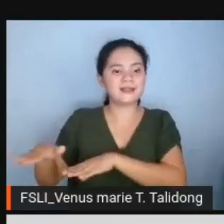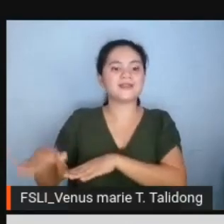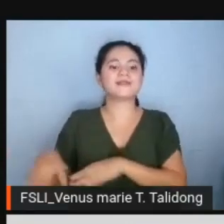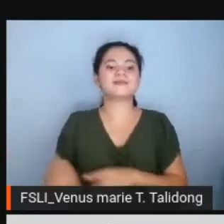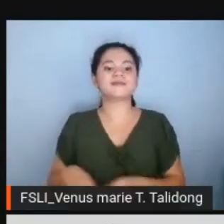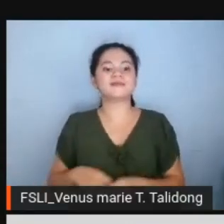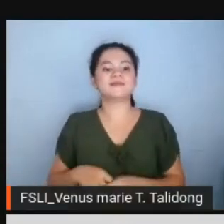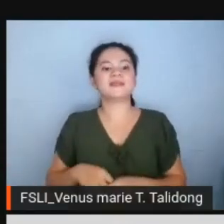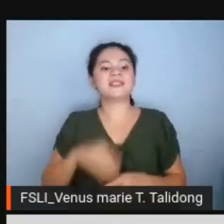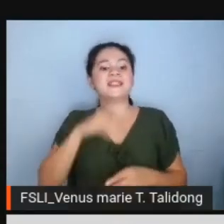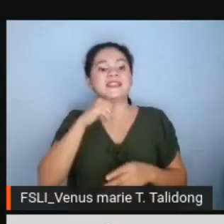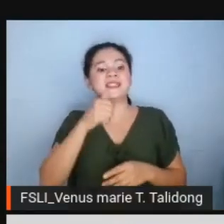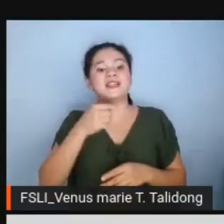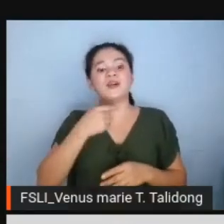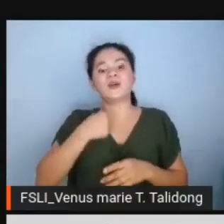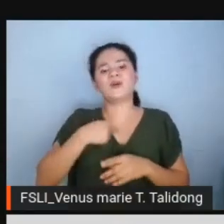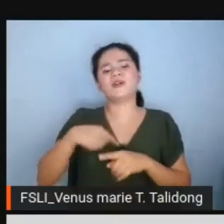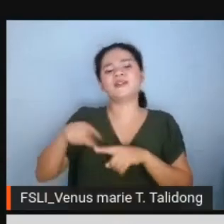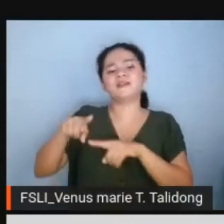hindi ako dependent doon sa